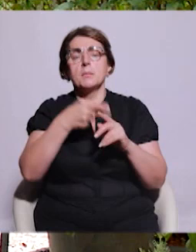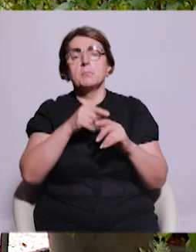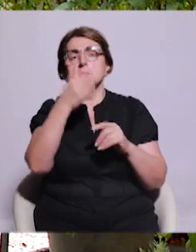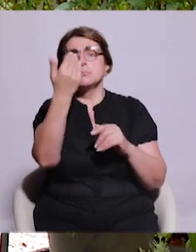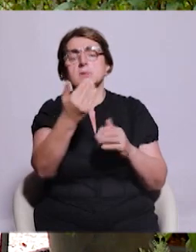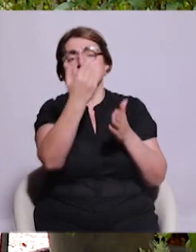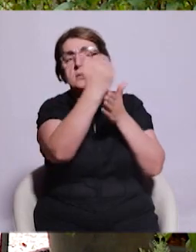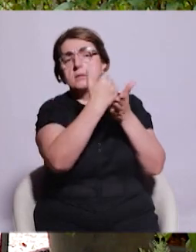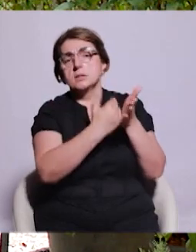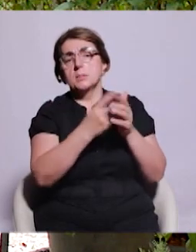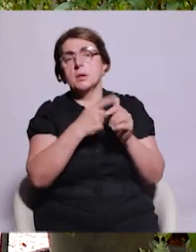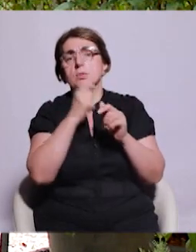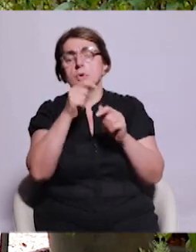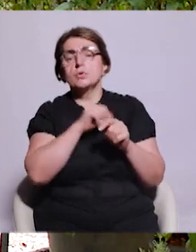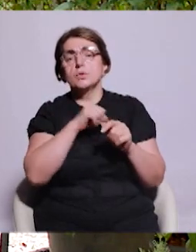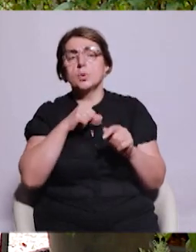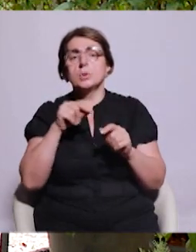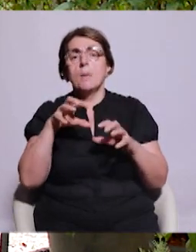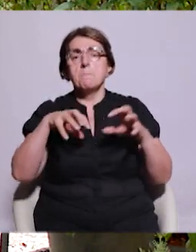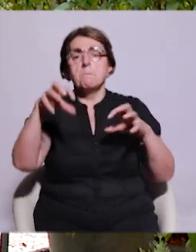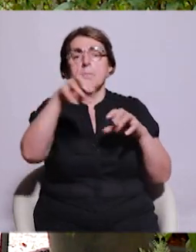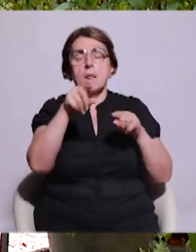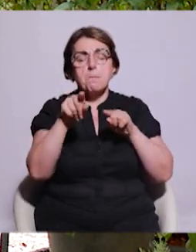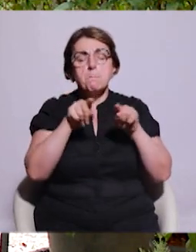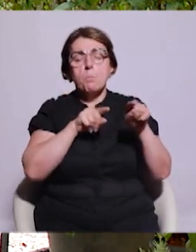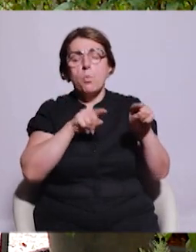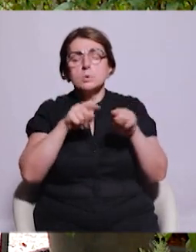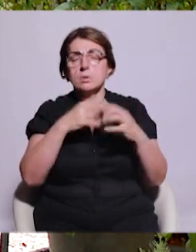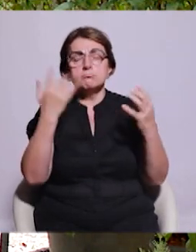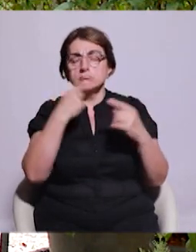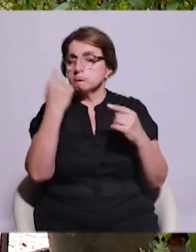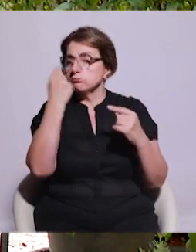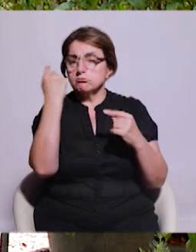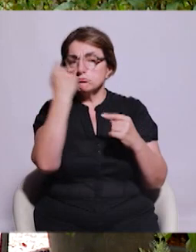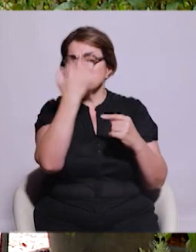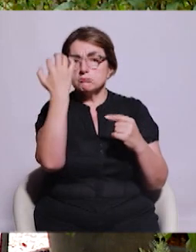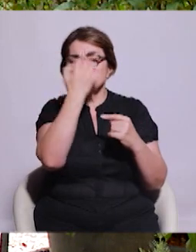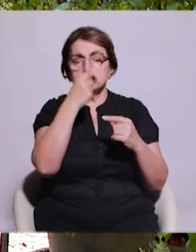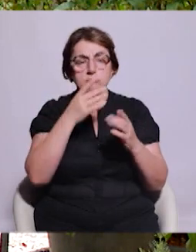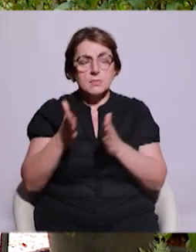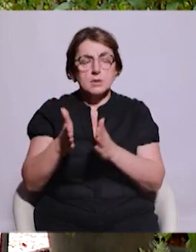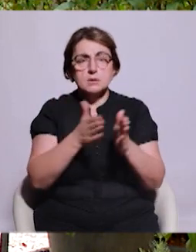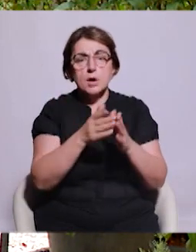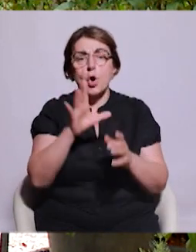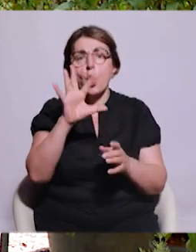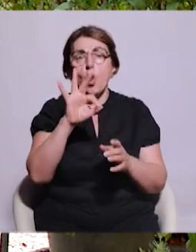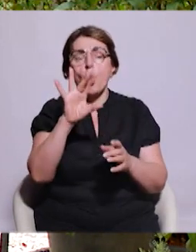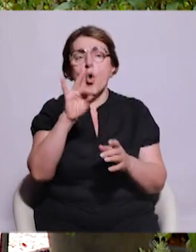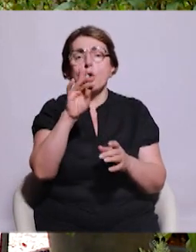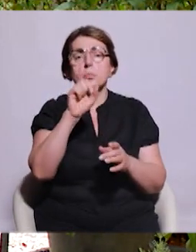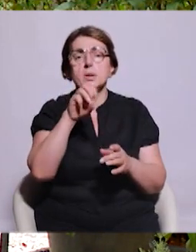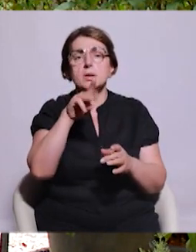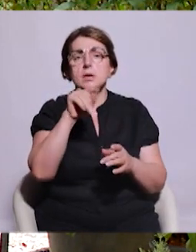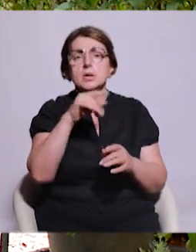სისტემას უწოდებთ. პლანეტები მოძრაობენ უხილავ გზებზე, რომელსაც ჩვენ ორბიტებს უწოდებთ. მნიშვნელოვანია